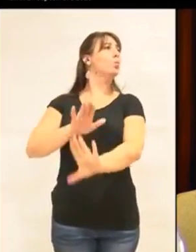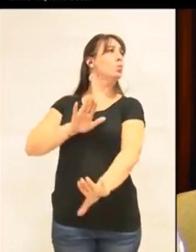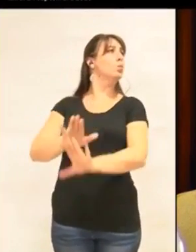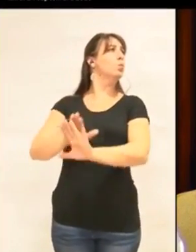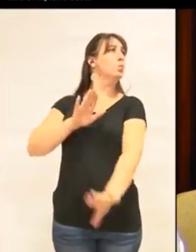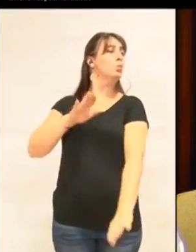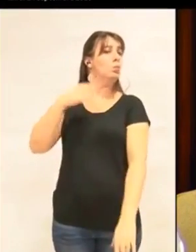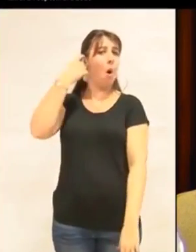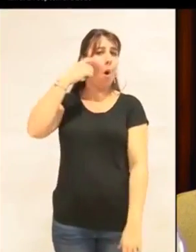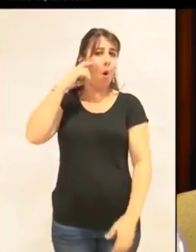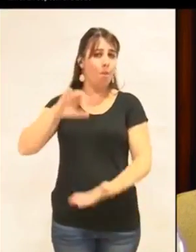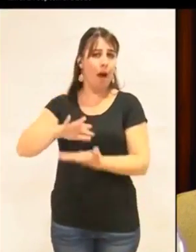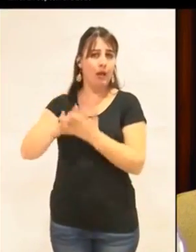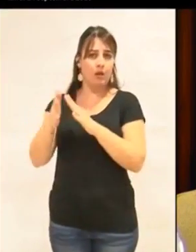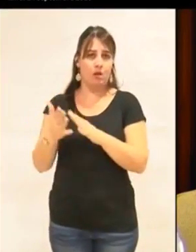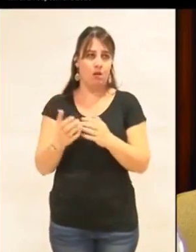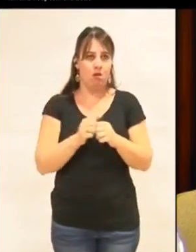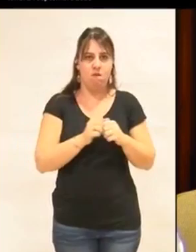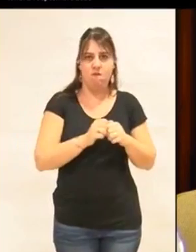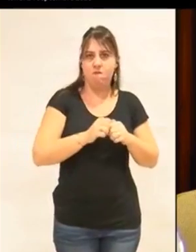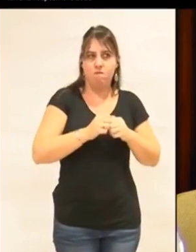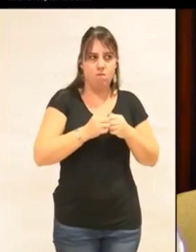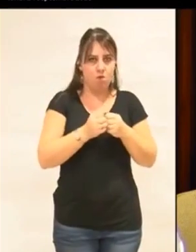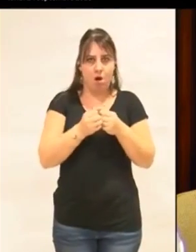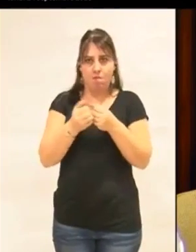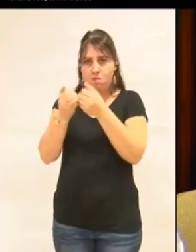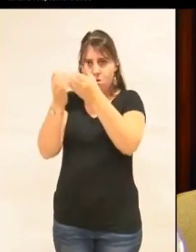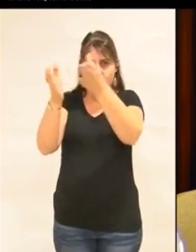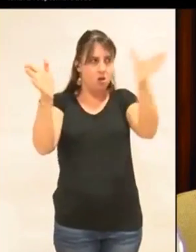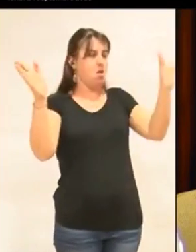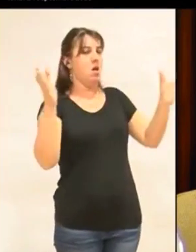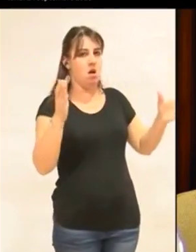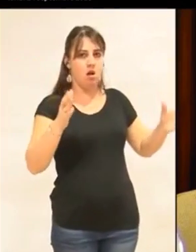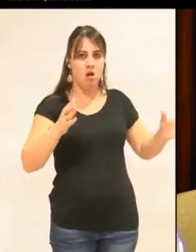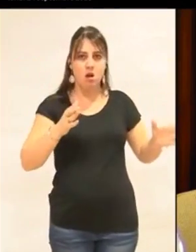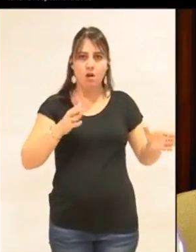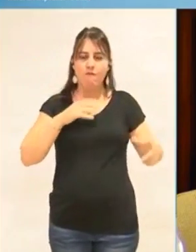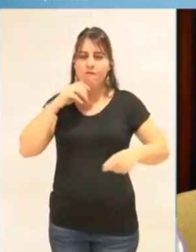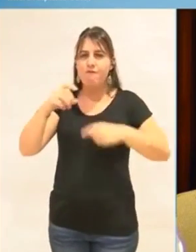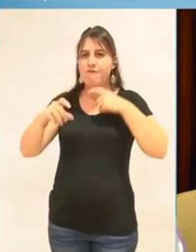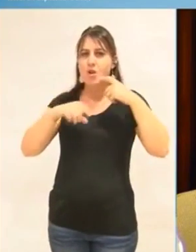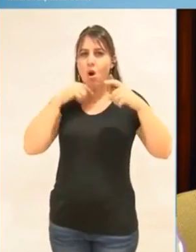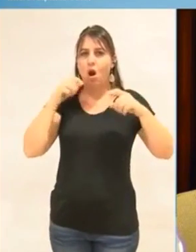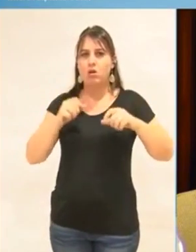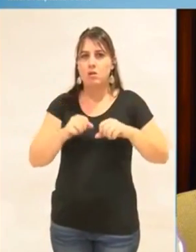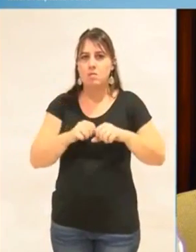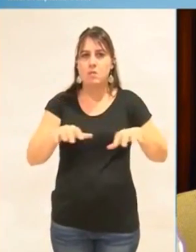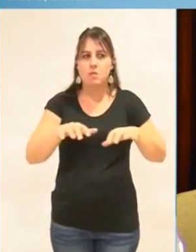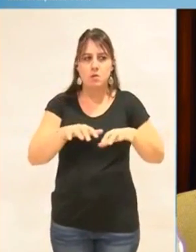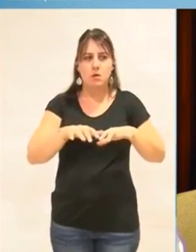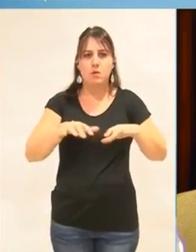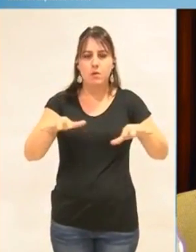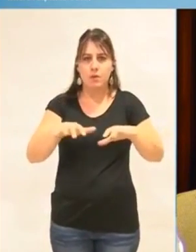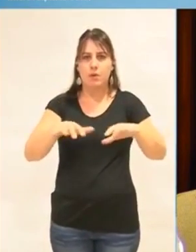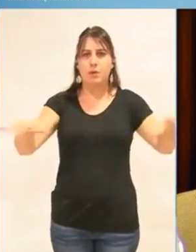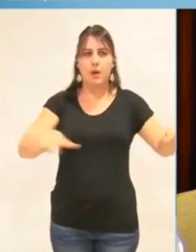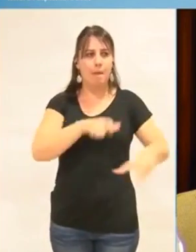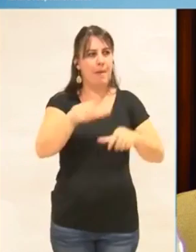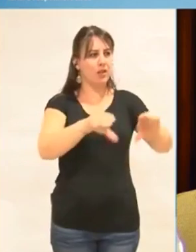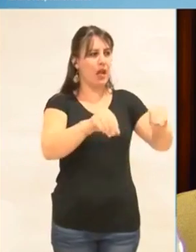cette violence-là, aujourd'hui, elle déborde, et elle a des incidences sur la vie quotidienne des